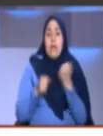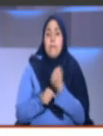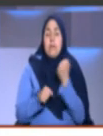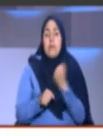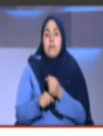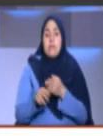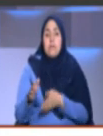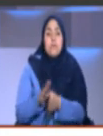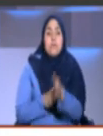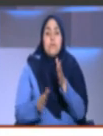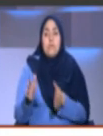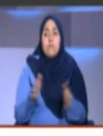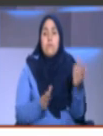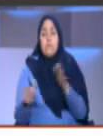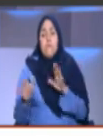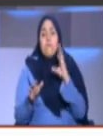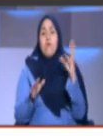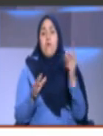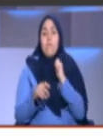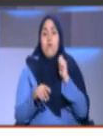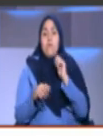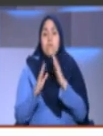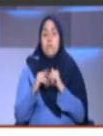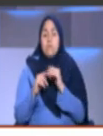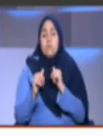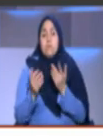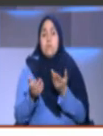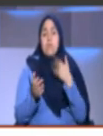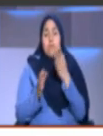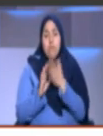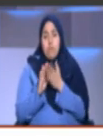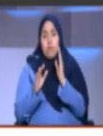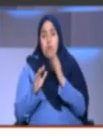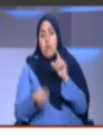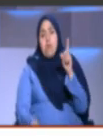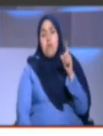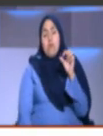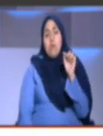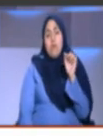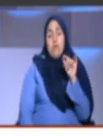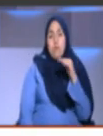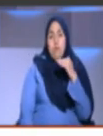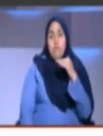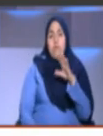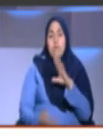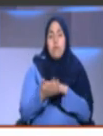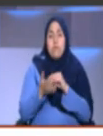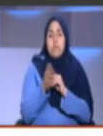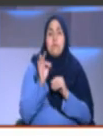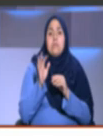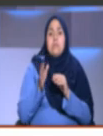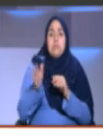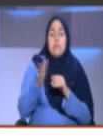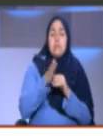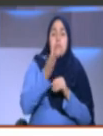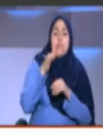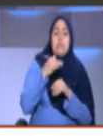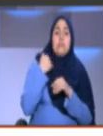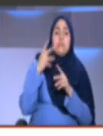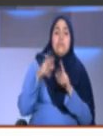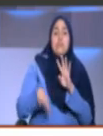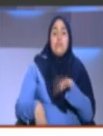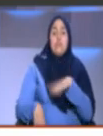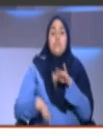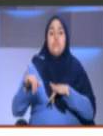وبئر العبد وفي رفح وفي جامعة لأول مرة لها ثلاث فروع في سيناء، شبكة طرق متكاملة. كل هذه